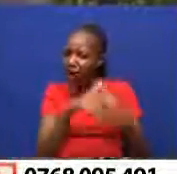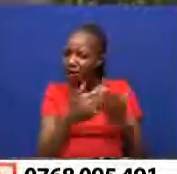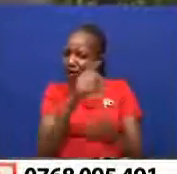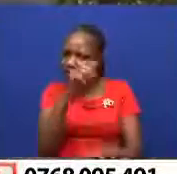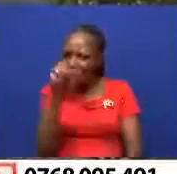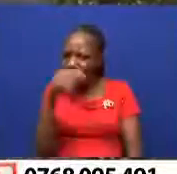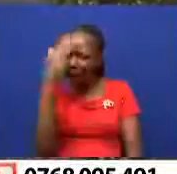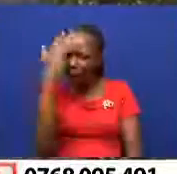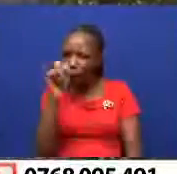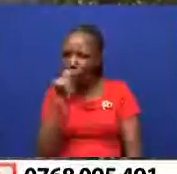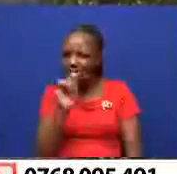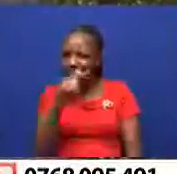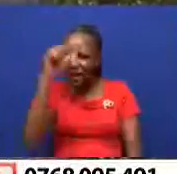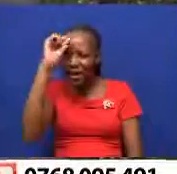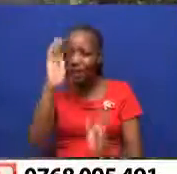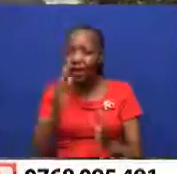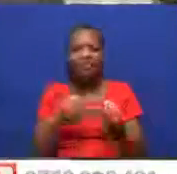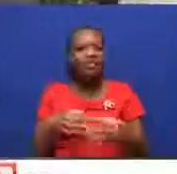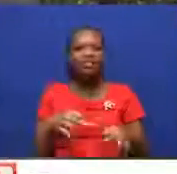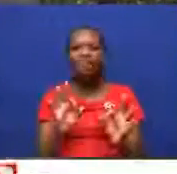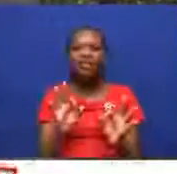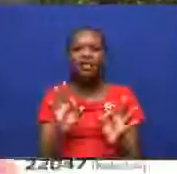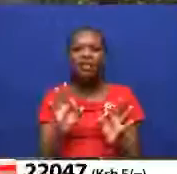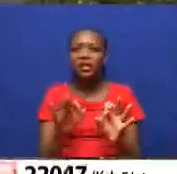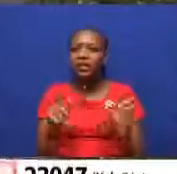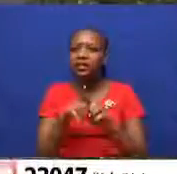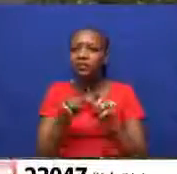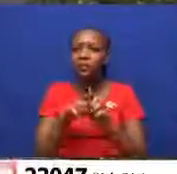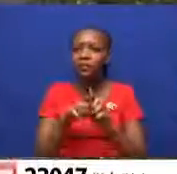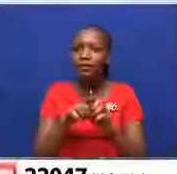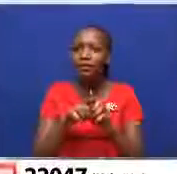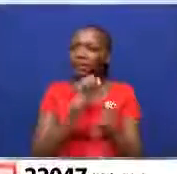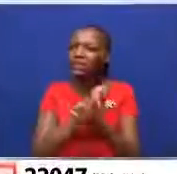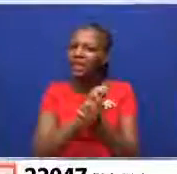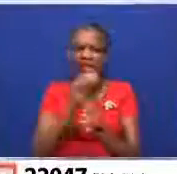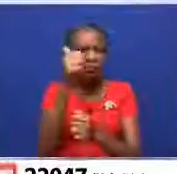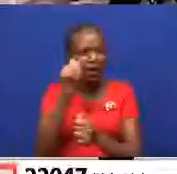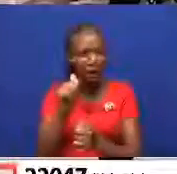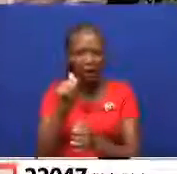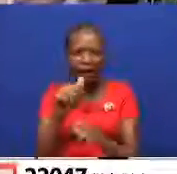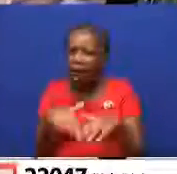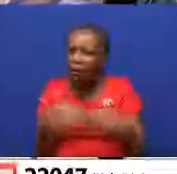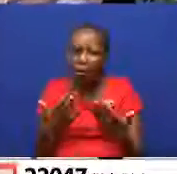that the governor is free? How come he has not been jailed? Ni